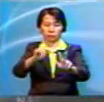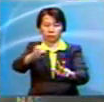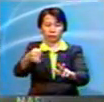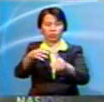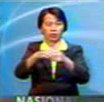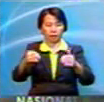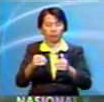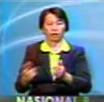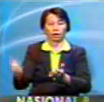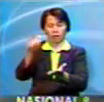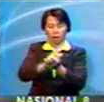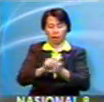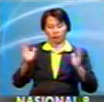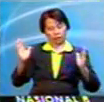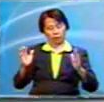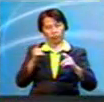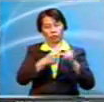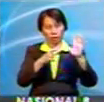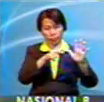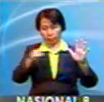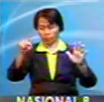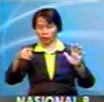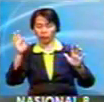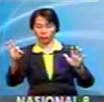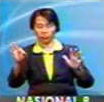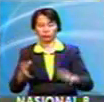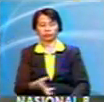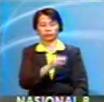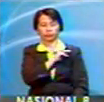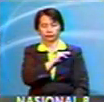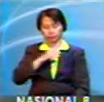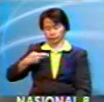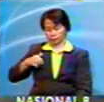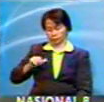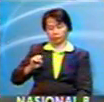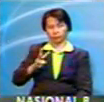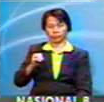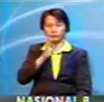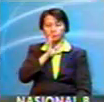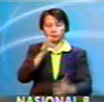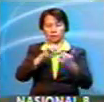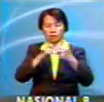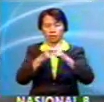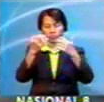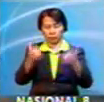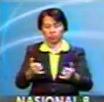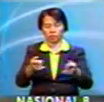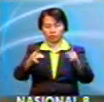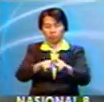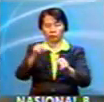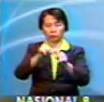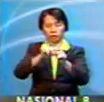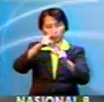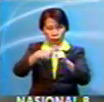juta. Ringgit. Ia dilaporkan bagi tempoh Mei sehingga September lalu. Menterinya Datuk Seri Hassan Malik berkata masalah stockout yang berlaku setiap